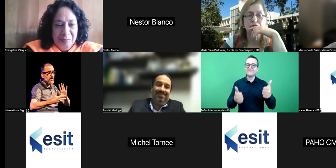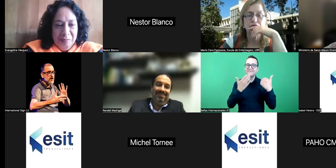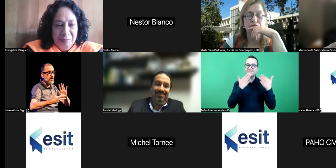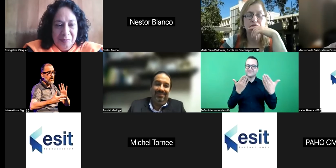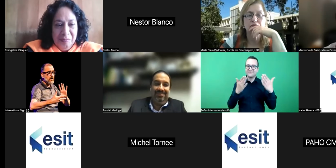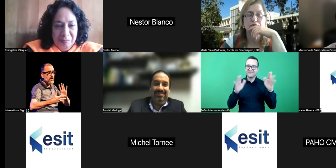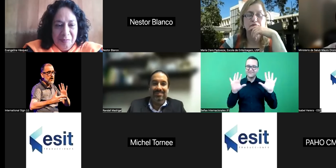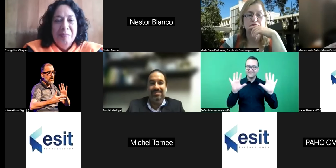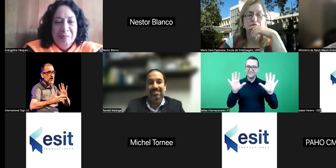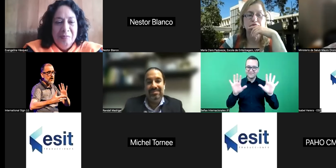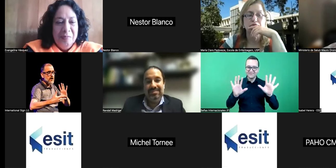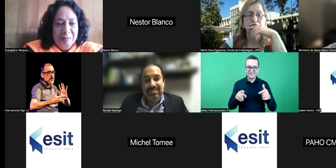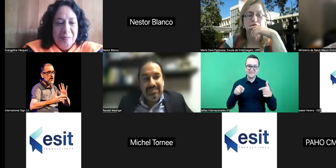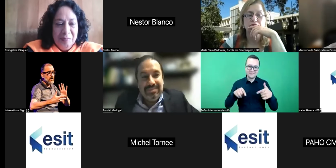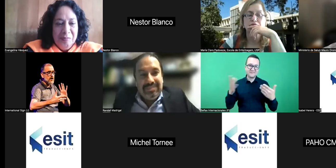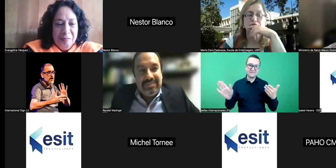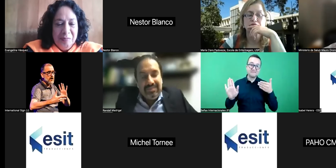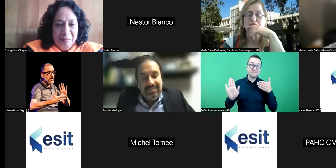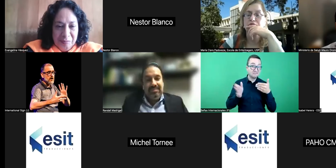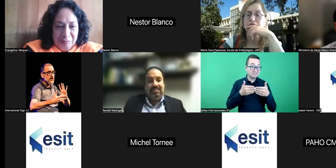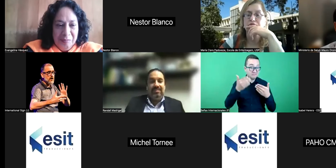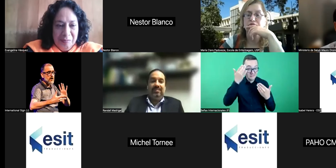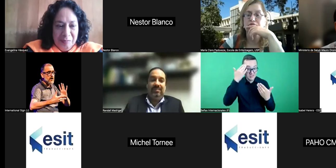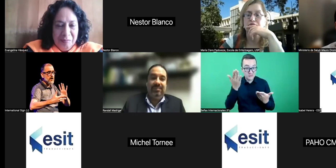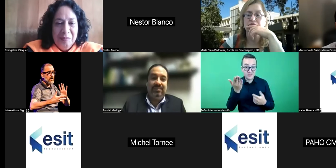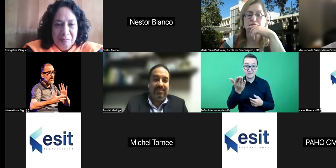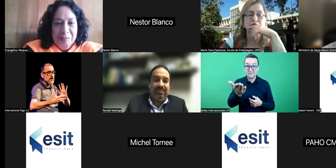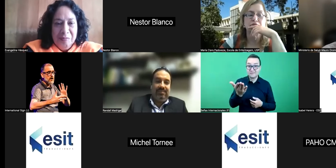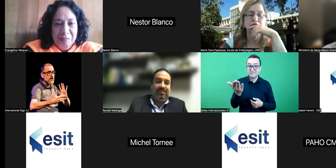Merci. Voilà.